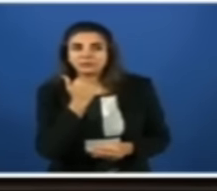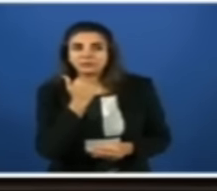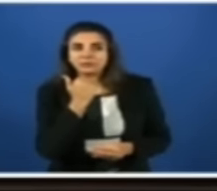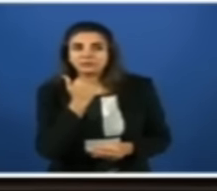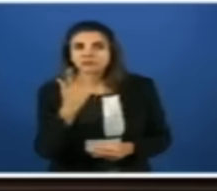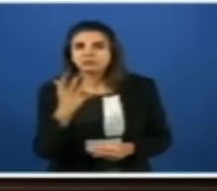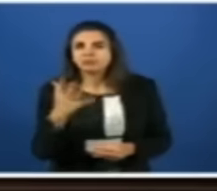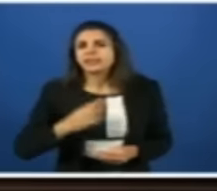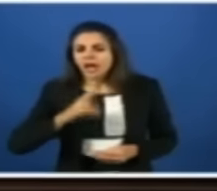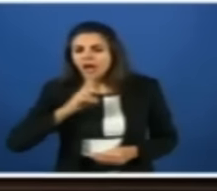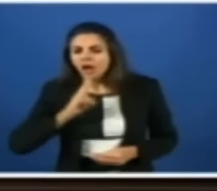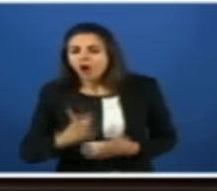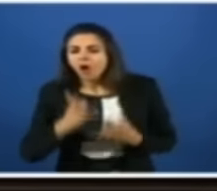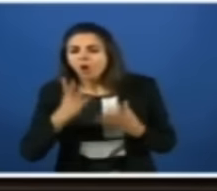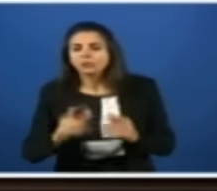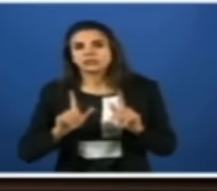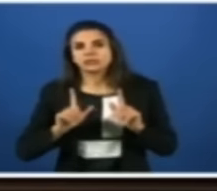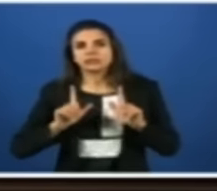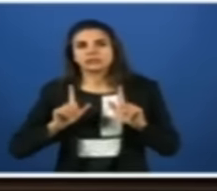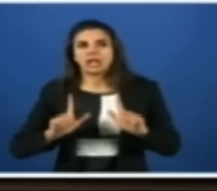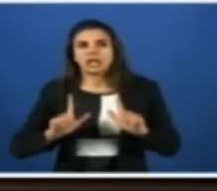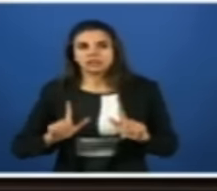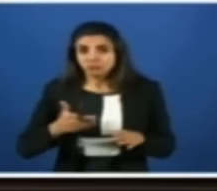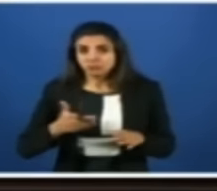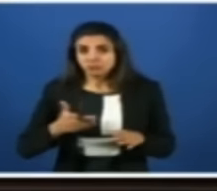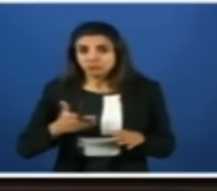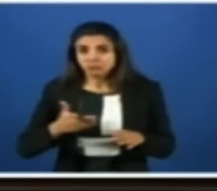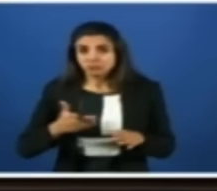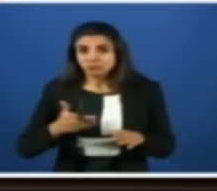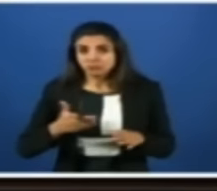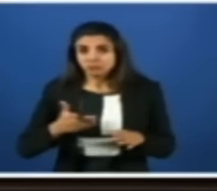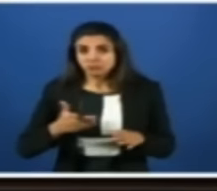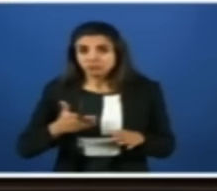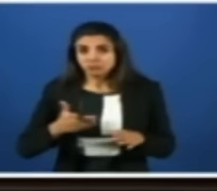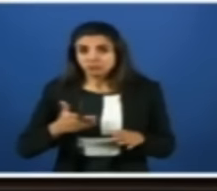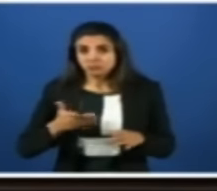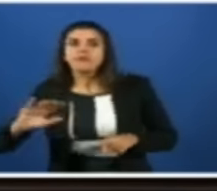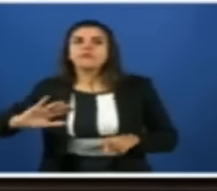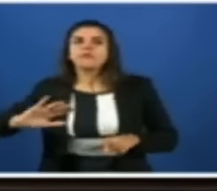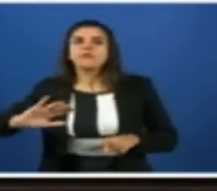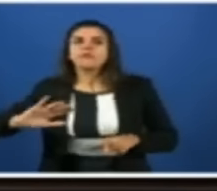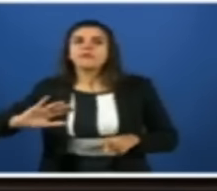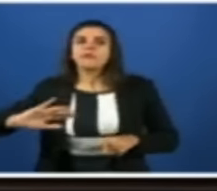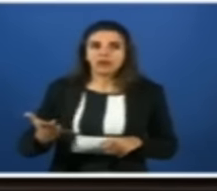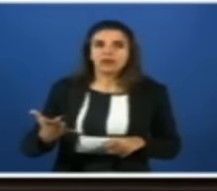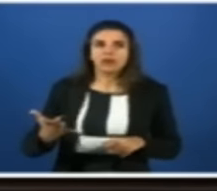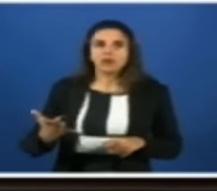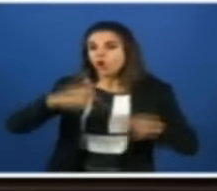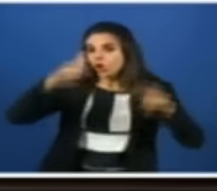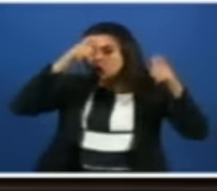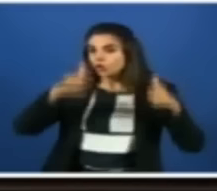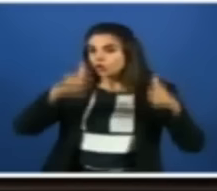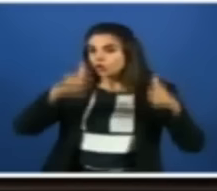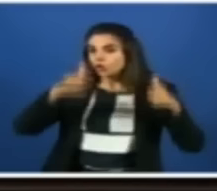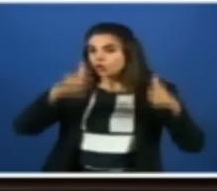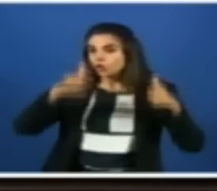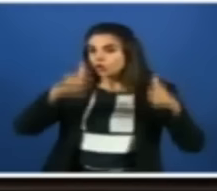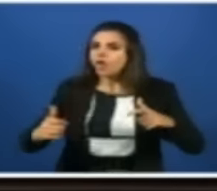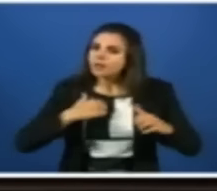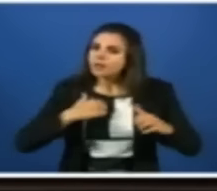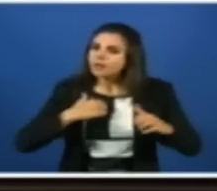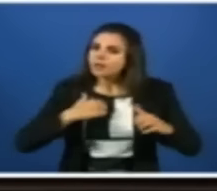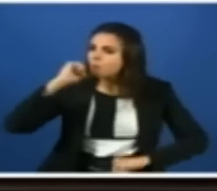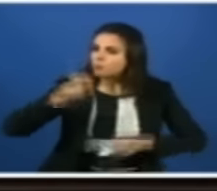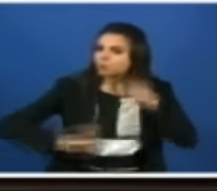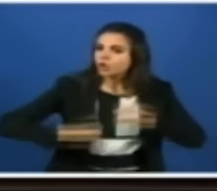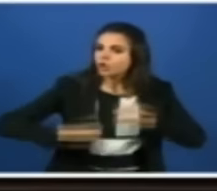Bir karar vermek zorundalardı. Ya çekilecekler ya da Türkiye ile bilek kuleşine